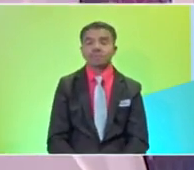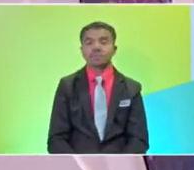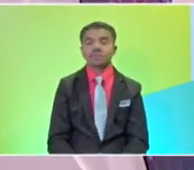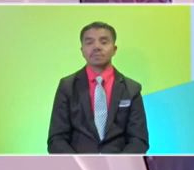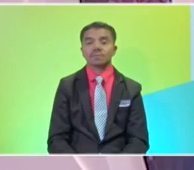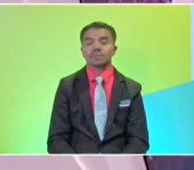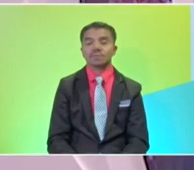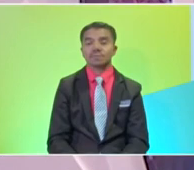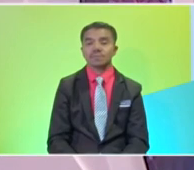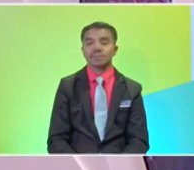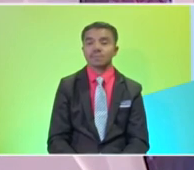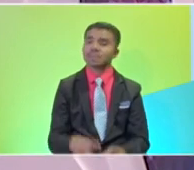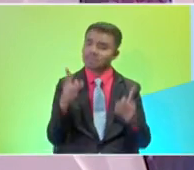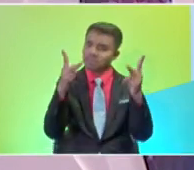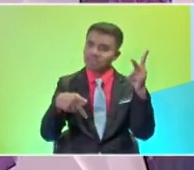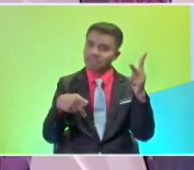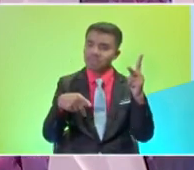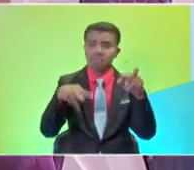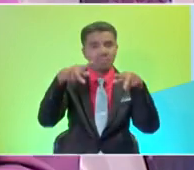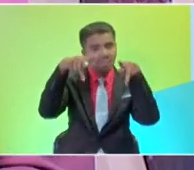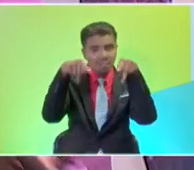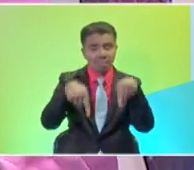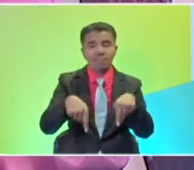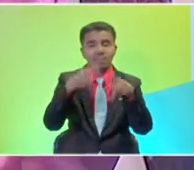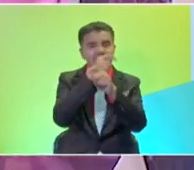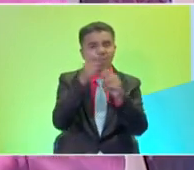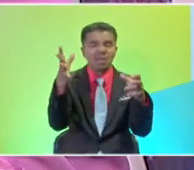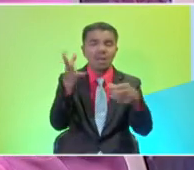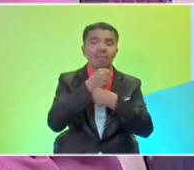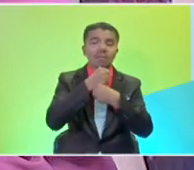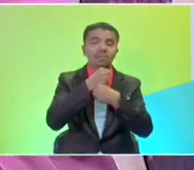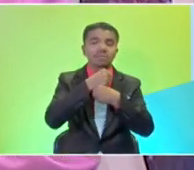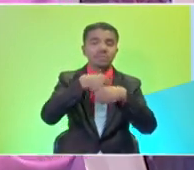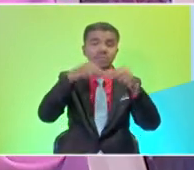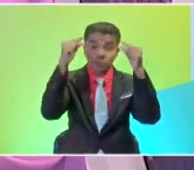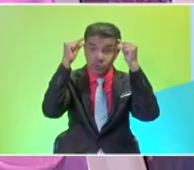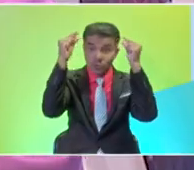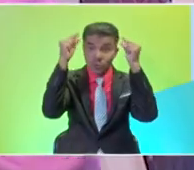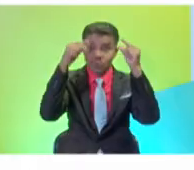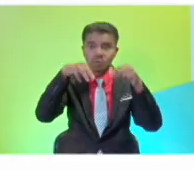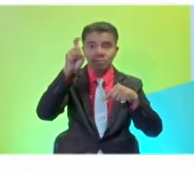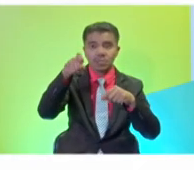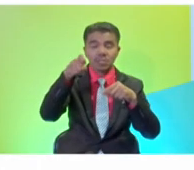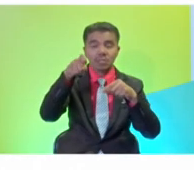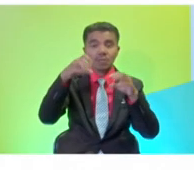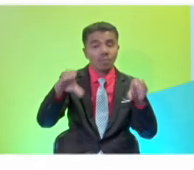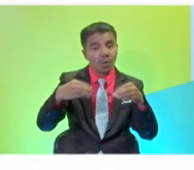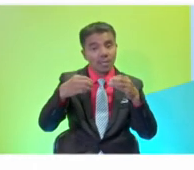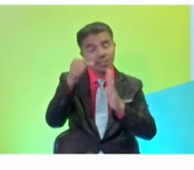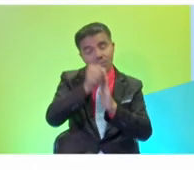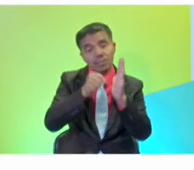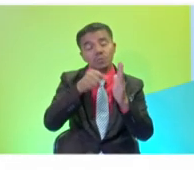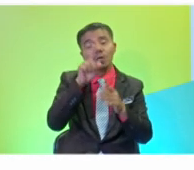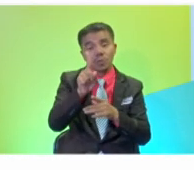Kalau pelajar tak campai Aiman tahap yang yang sepatutnya maka guru mesti melakukan tindakan susulan iaitu